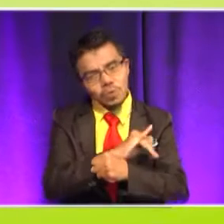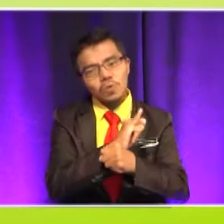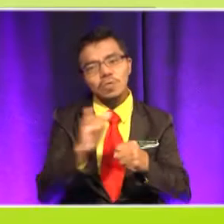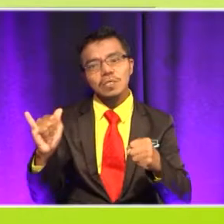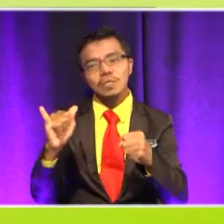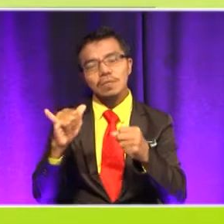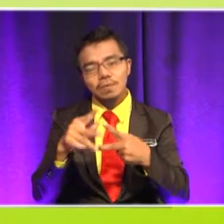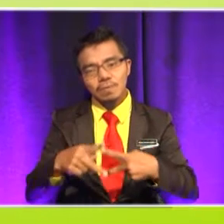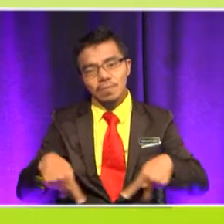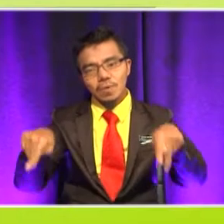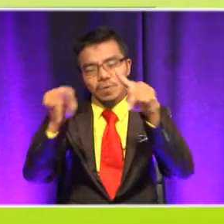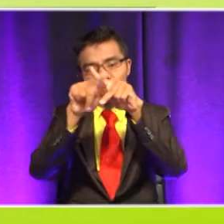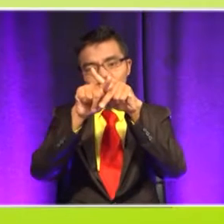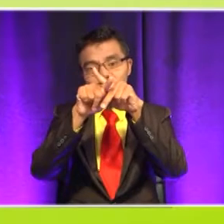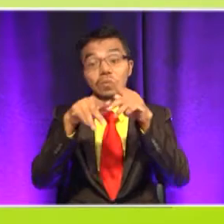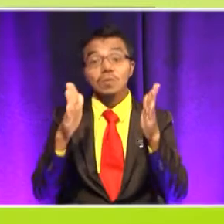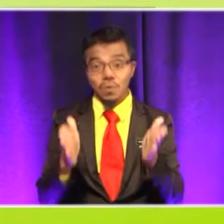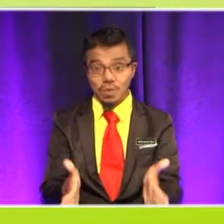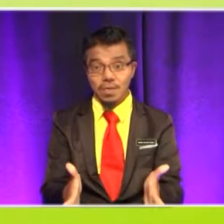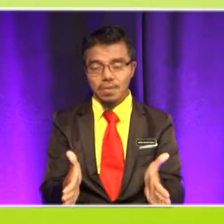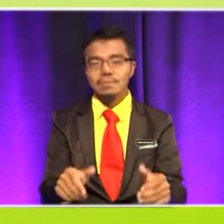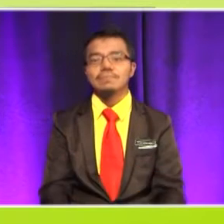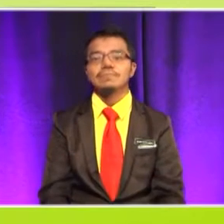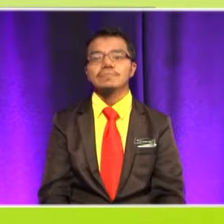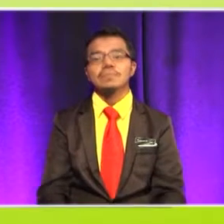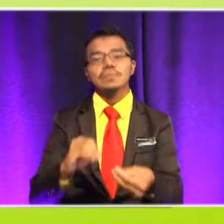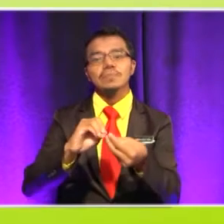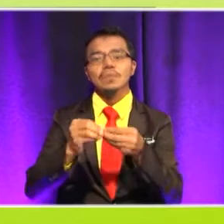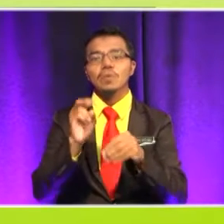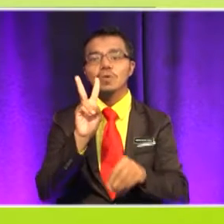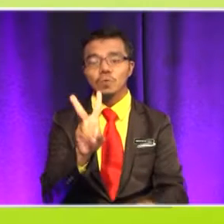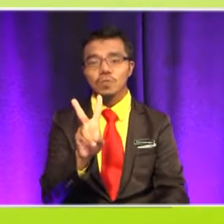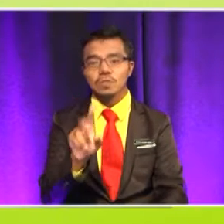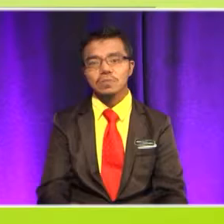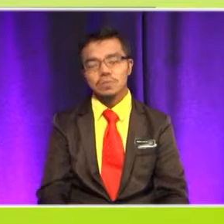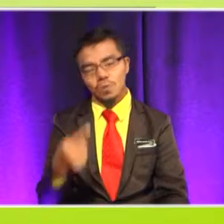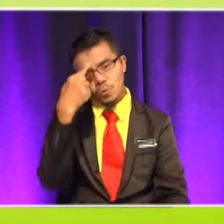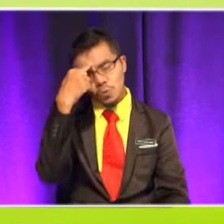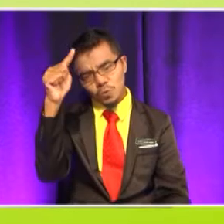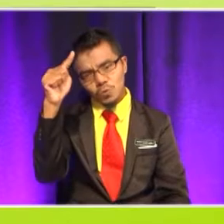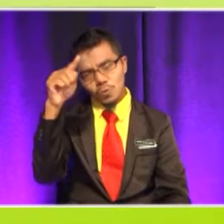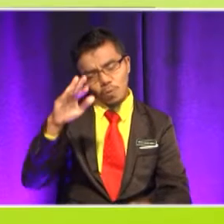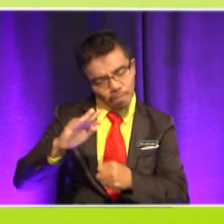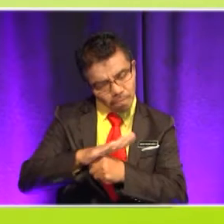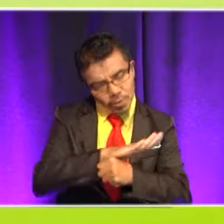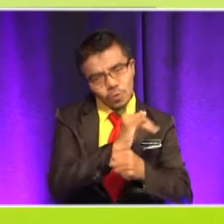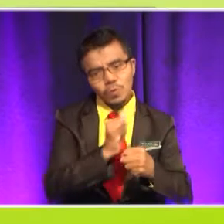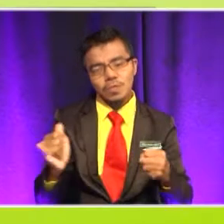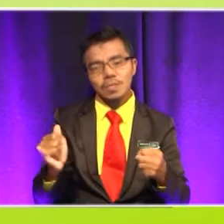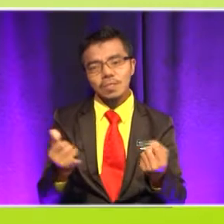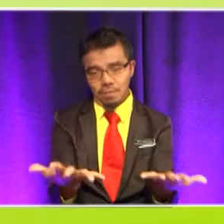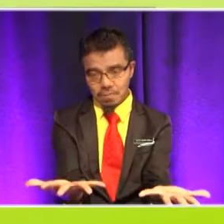pelanggan itu sangat penting untuk kita penuhkan keperluan dia yang kedua adalah untuk memenuhi kehendak pengguna tadi